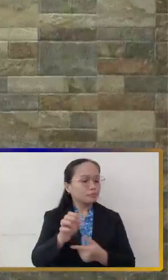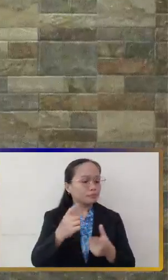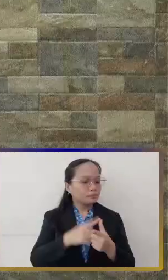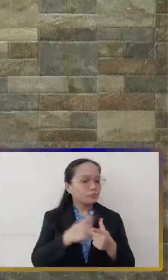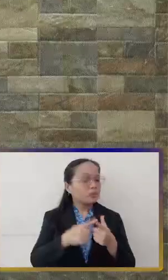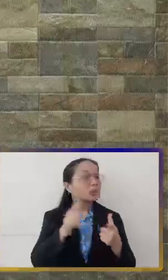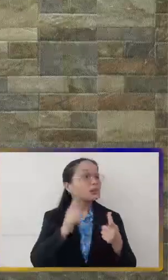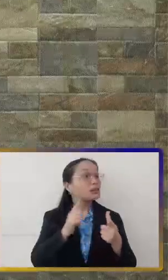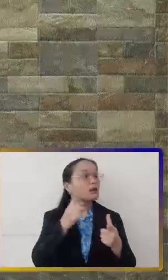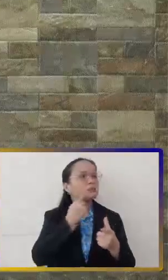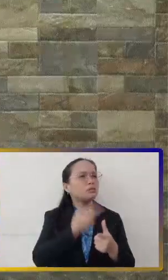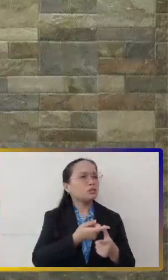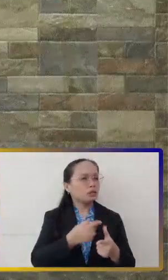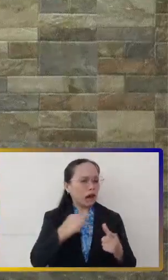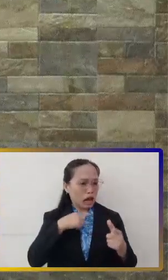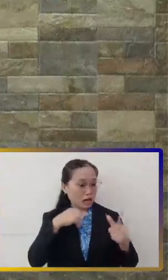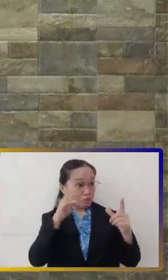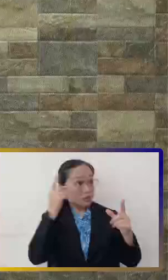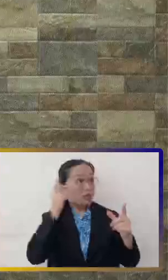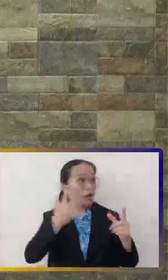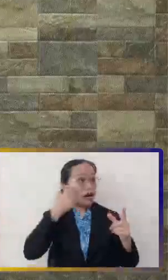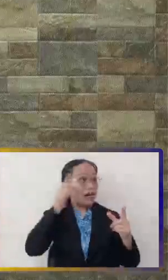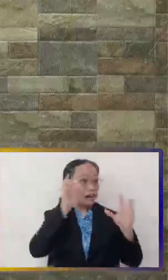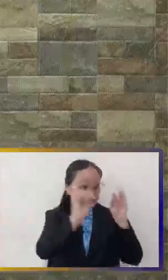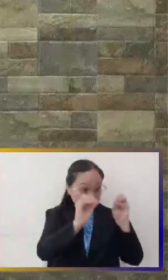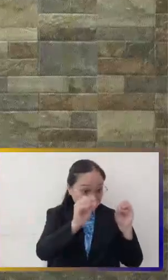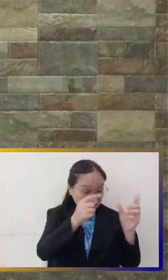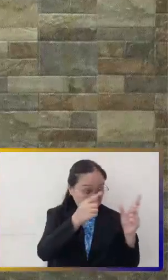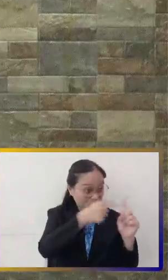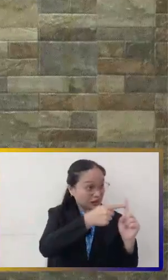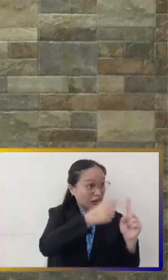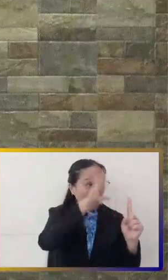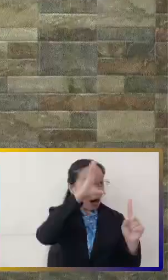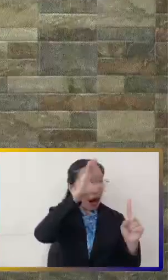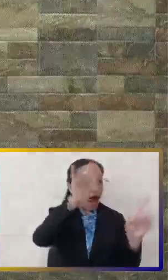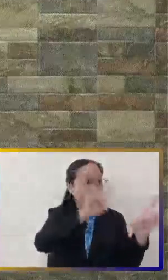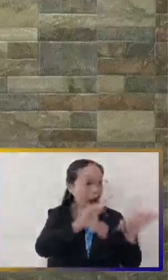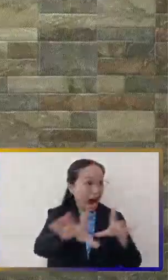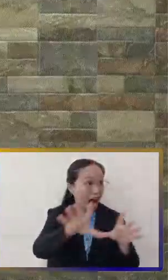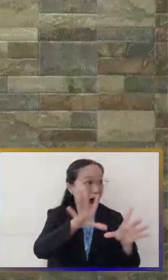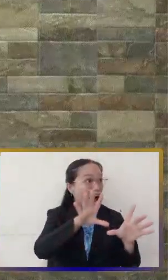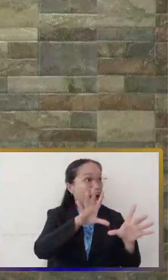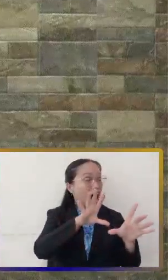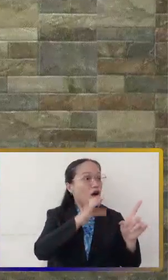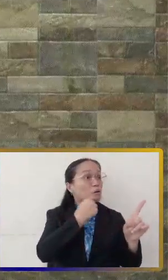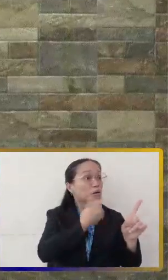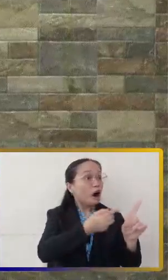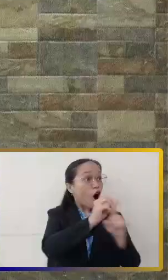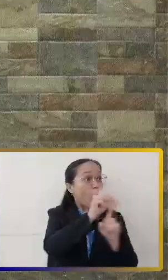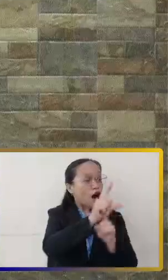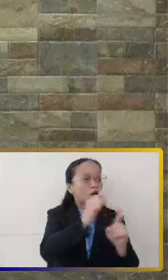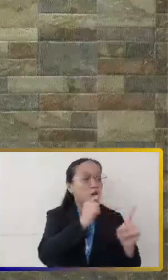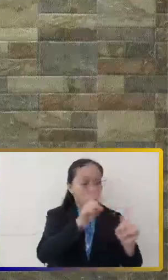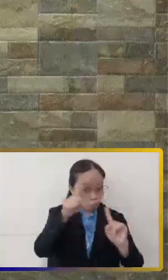grabe, tinuturuan ko, sabi ko sa kanya, when you speak English, okay, don't